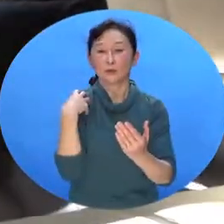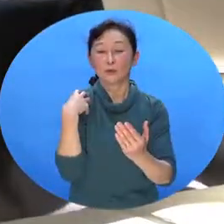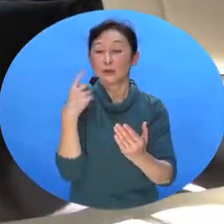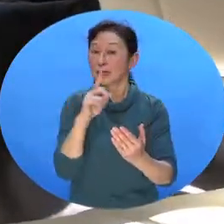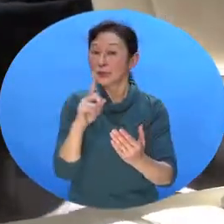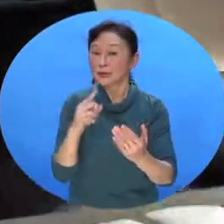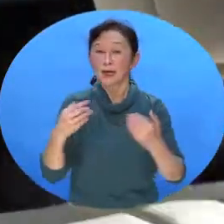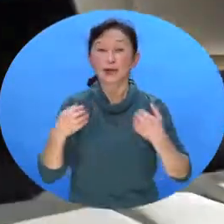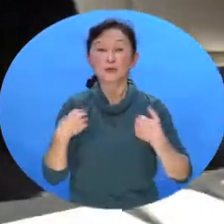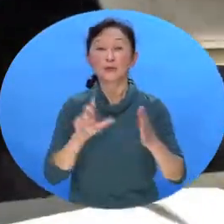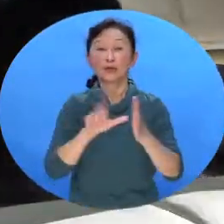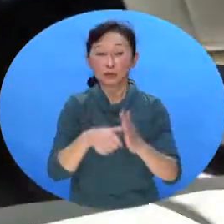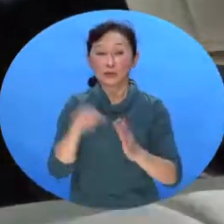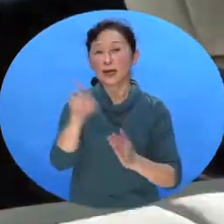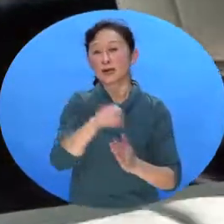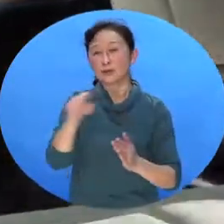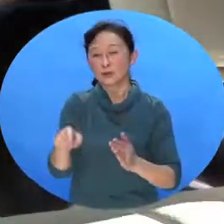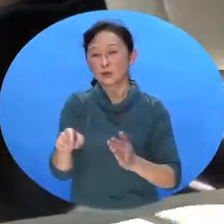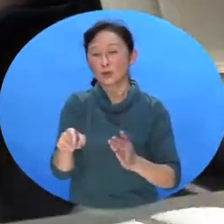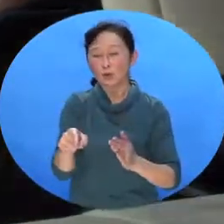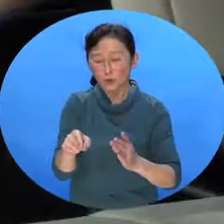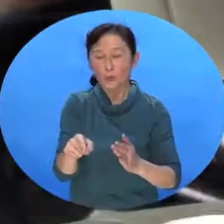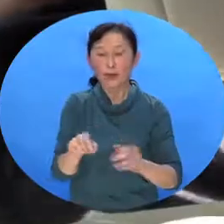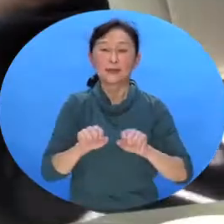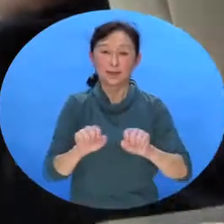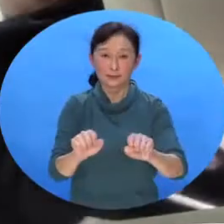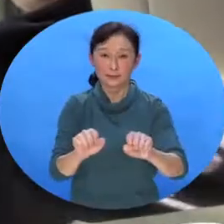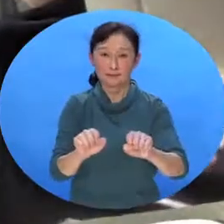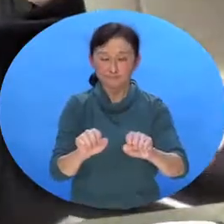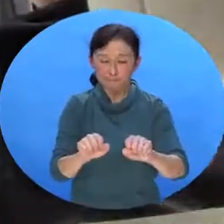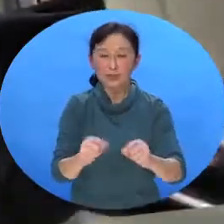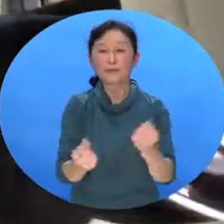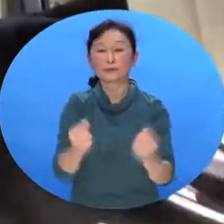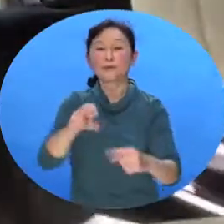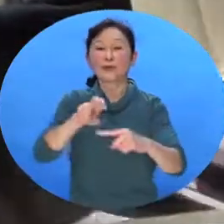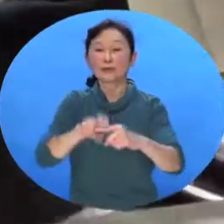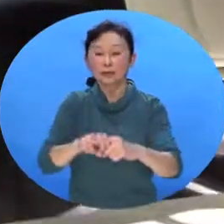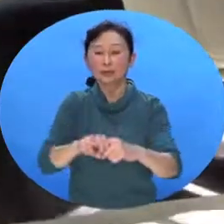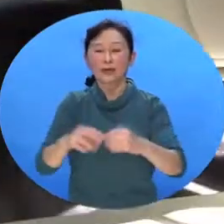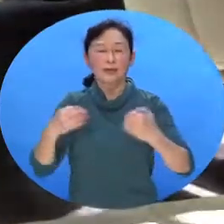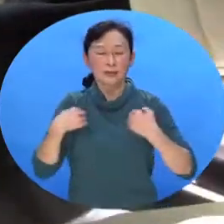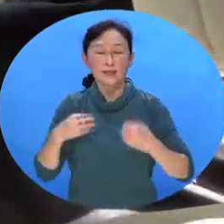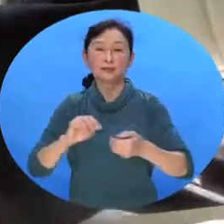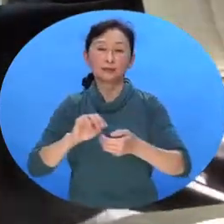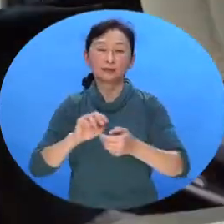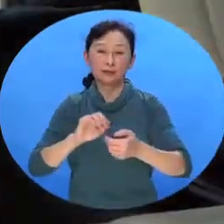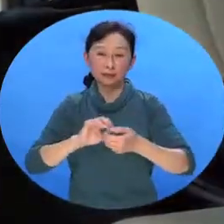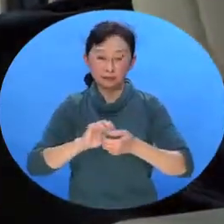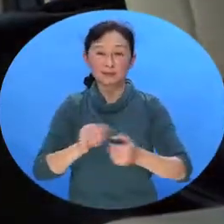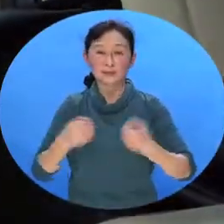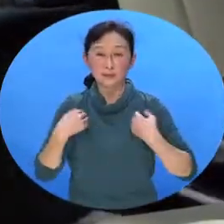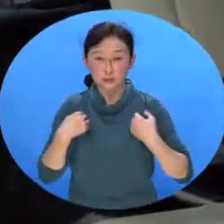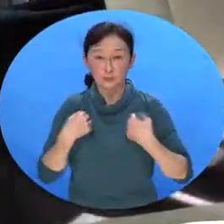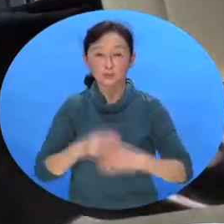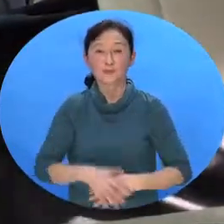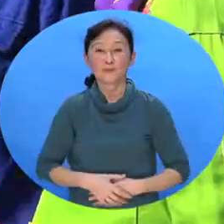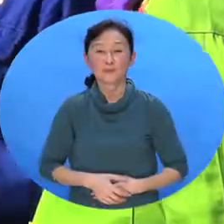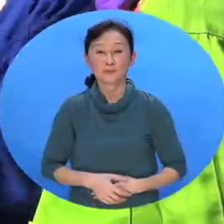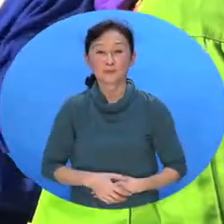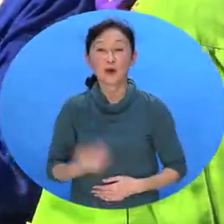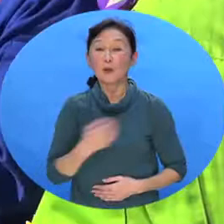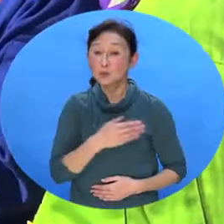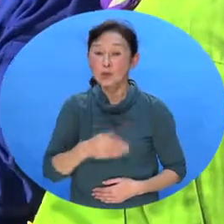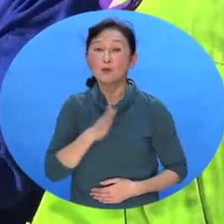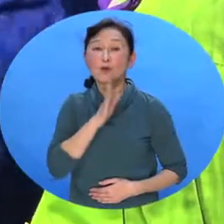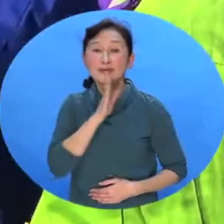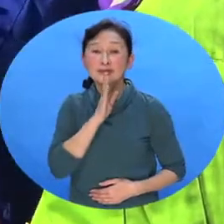ん、はい、何かの時には人間がすぐに切り替えられる、 うん、運転席には絶対乗らないといけないですね。あの助手席とか後ろではなくってことですね。僕ら